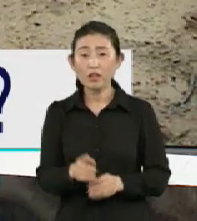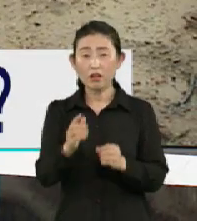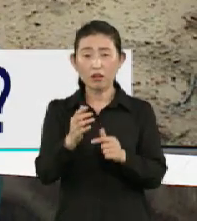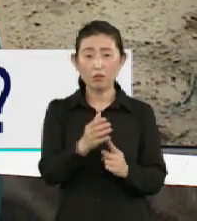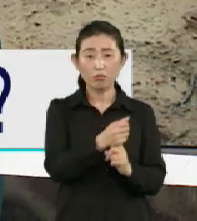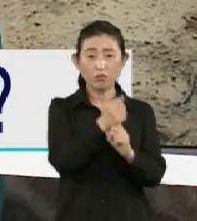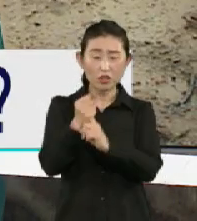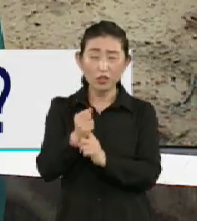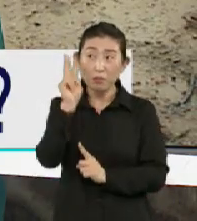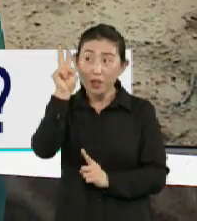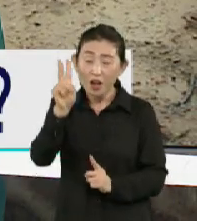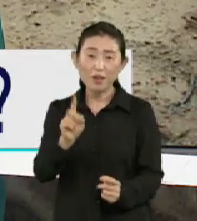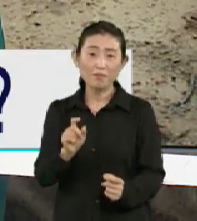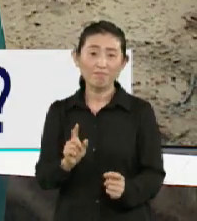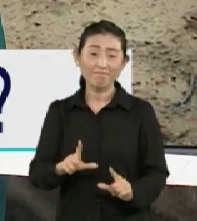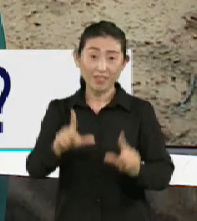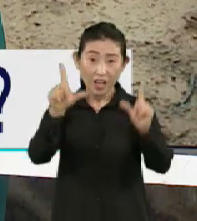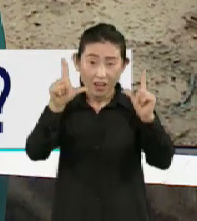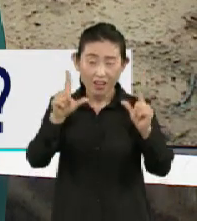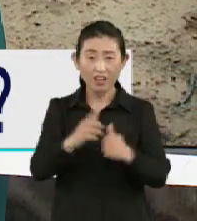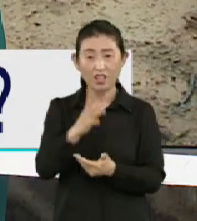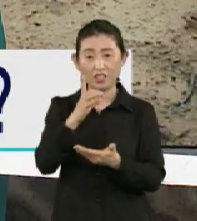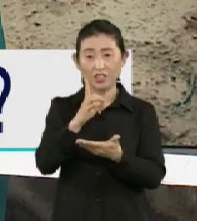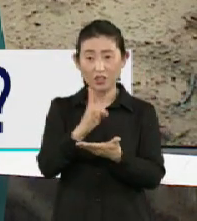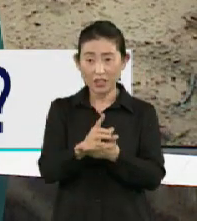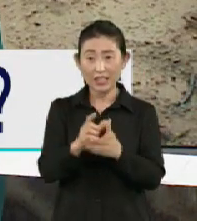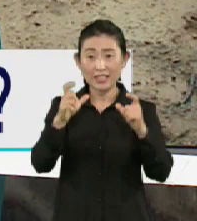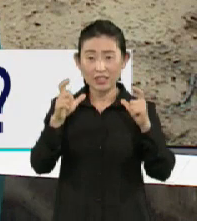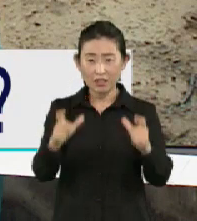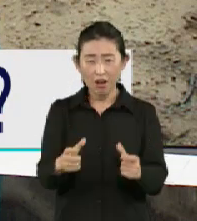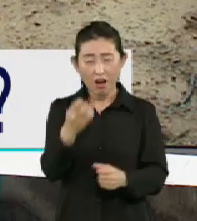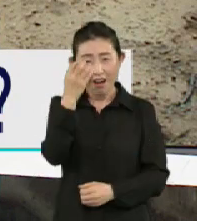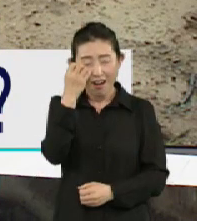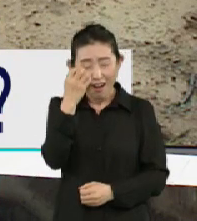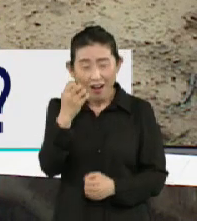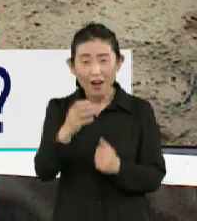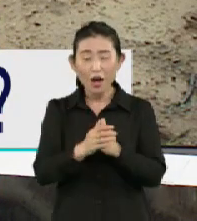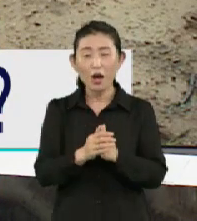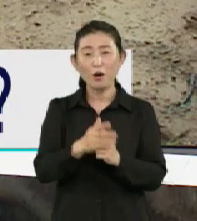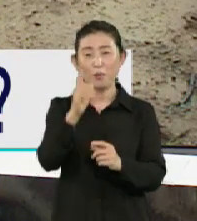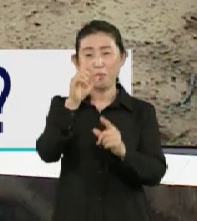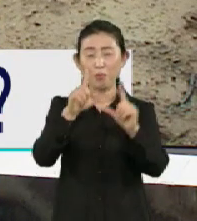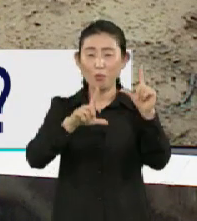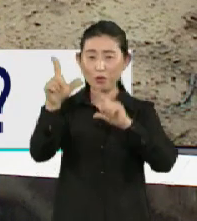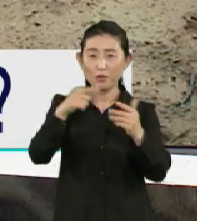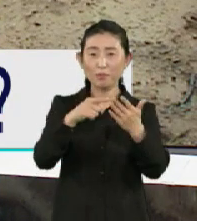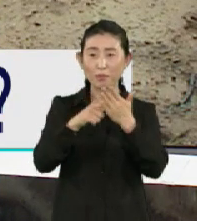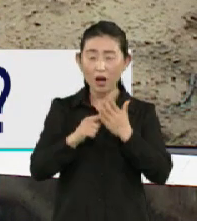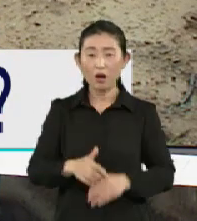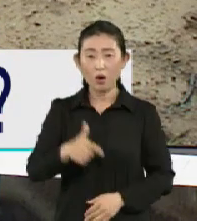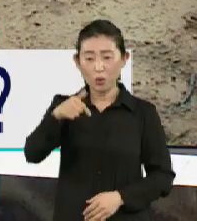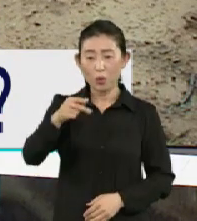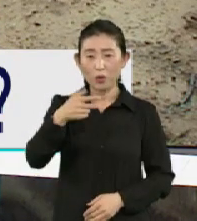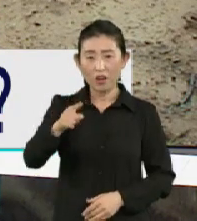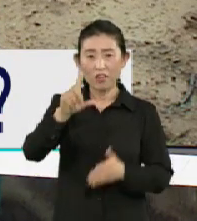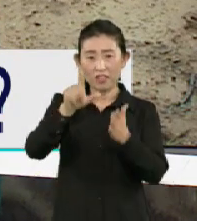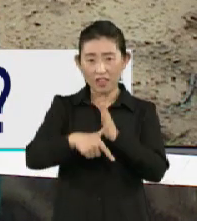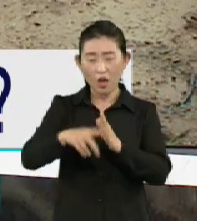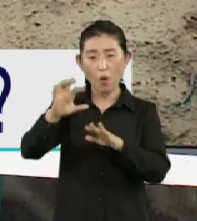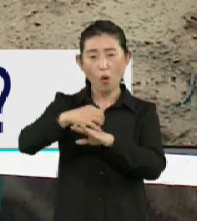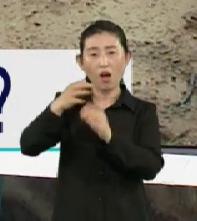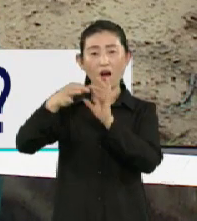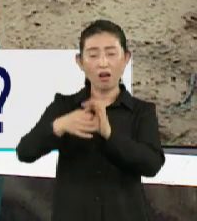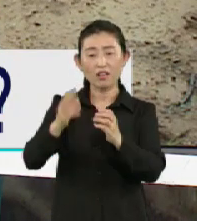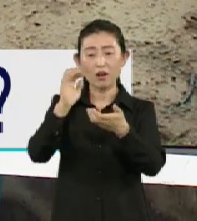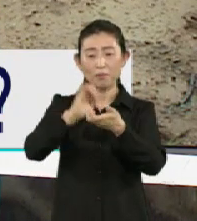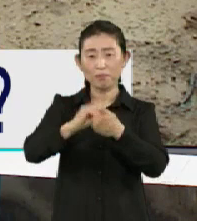부처님 오신 날을 앞두고 천안에서 신비의 불교 유적이 모습을 드러냈습니다. 고려 초기 최대 규모의 왕실 사찰로 추정되는